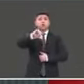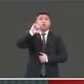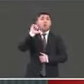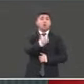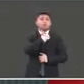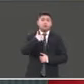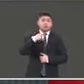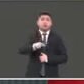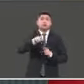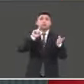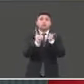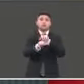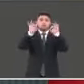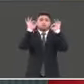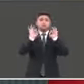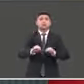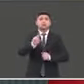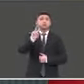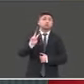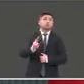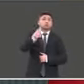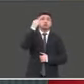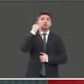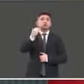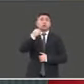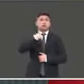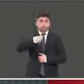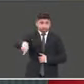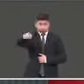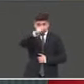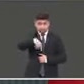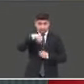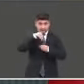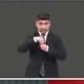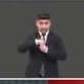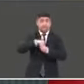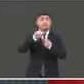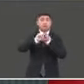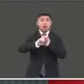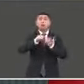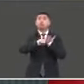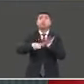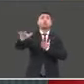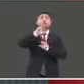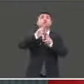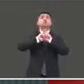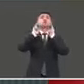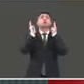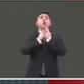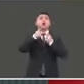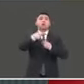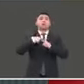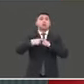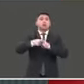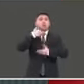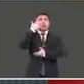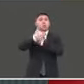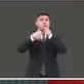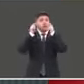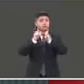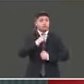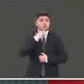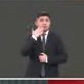Milat olduğuna inandığım bir müjdeyle sizlerle ve tüm dünya ile paylaştık